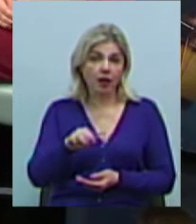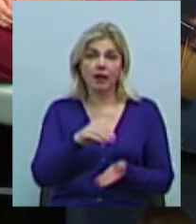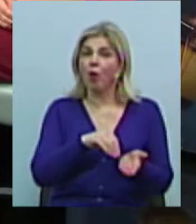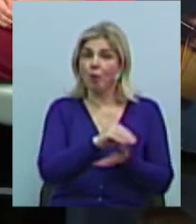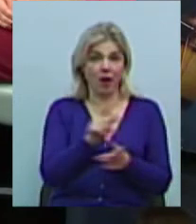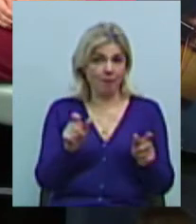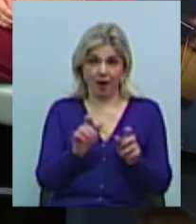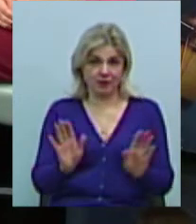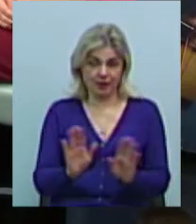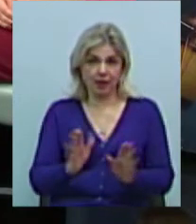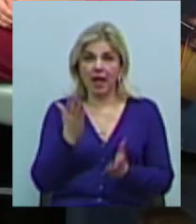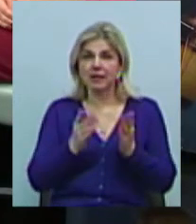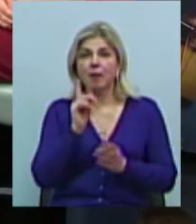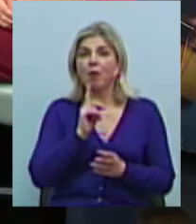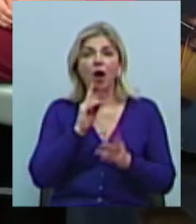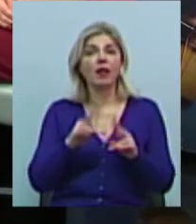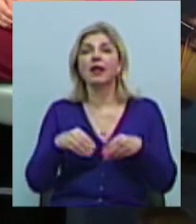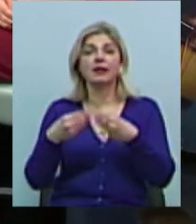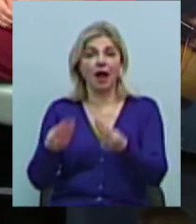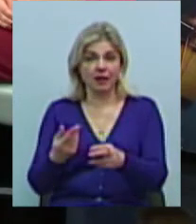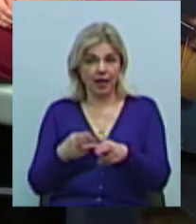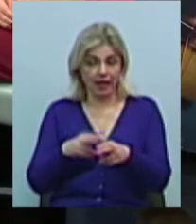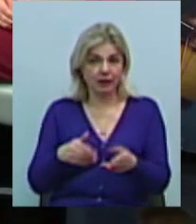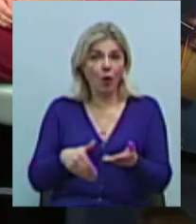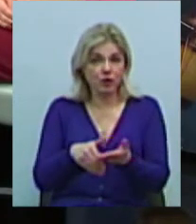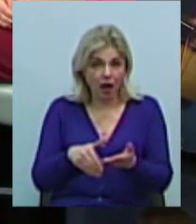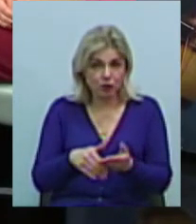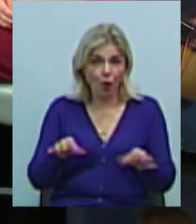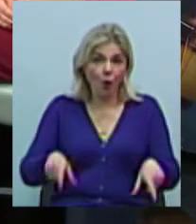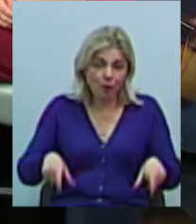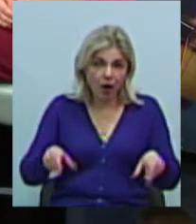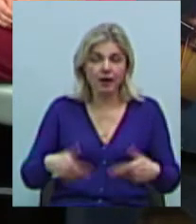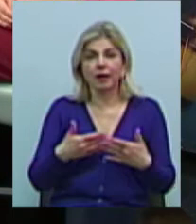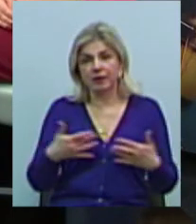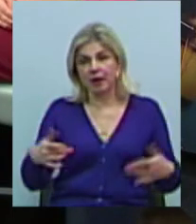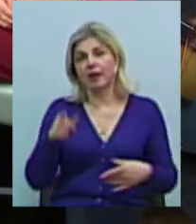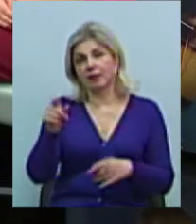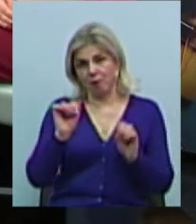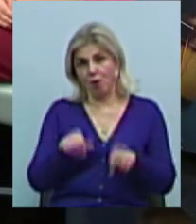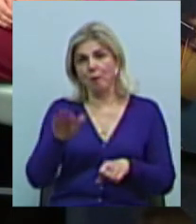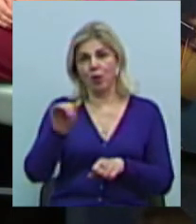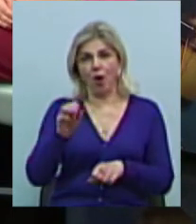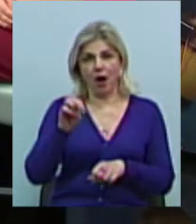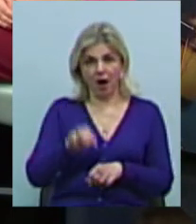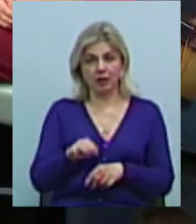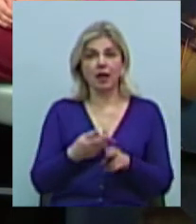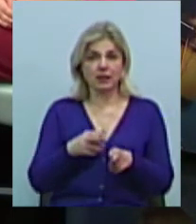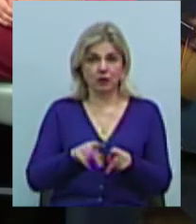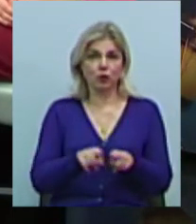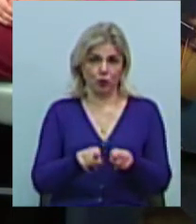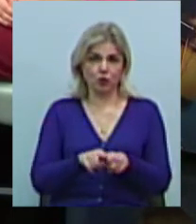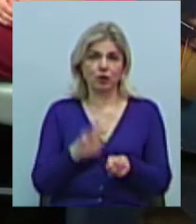магазині, якщо їм ще не дали ці технічні засоби, а взяти на прокат і покористуватися. І це, я думаю, теж досить